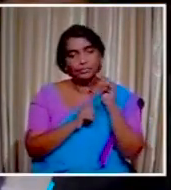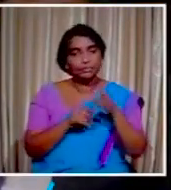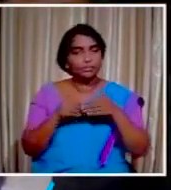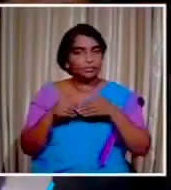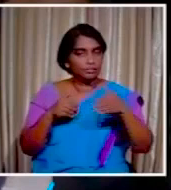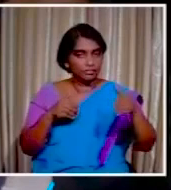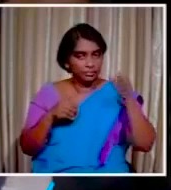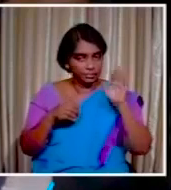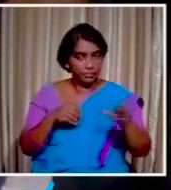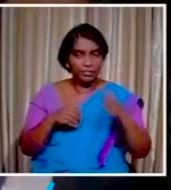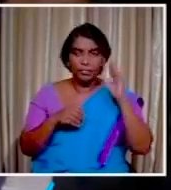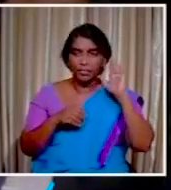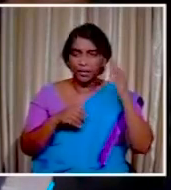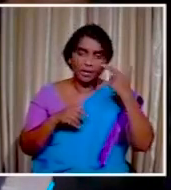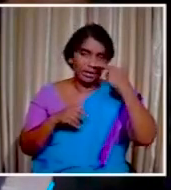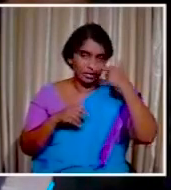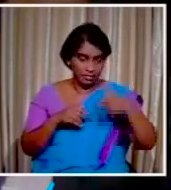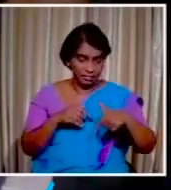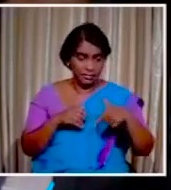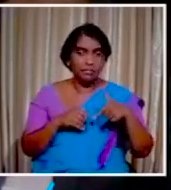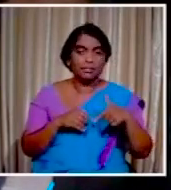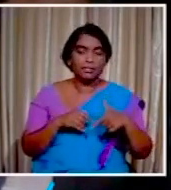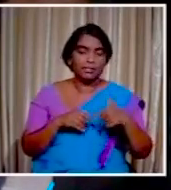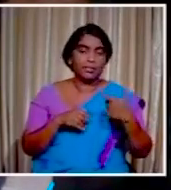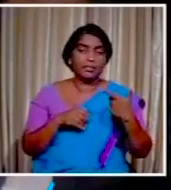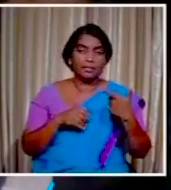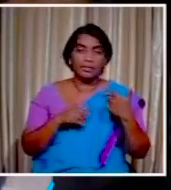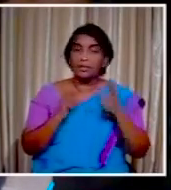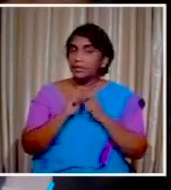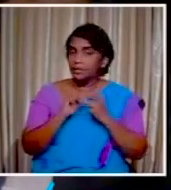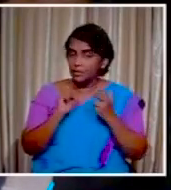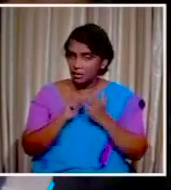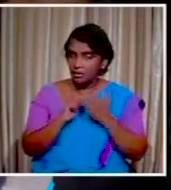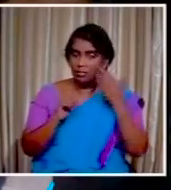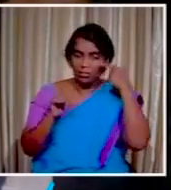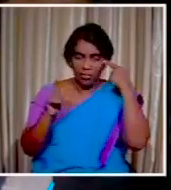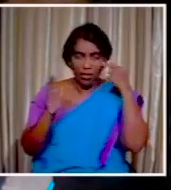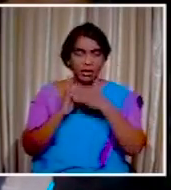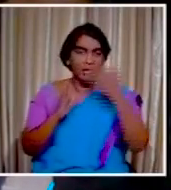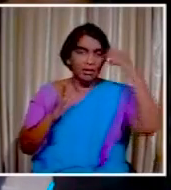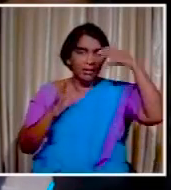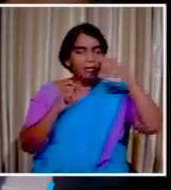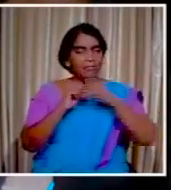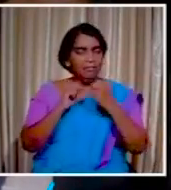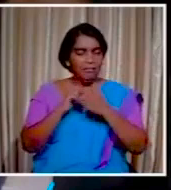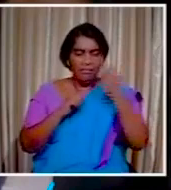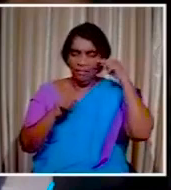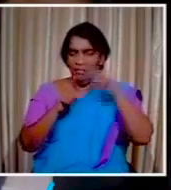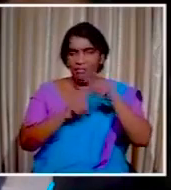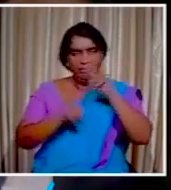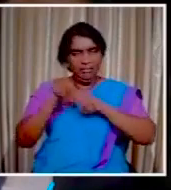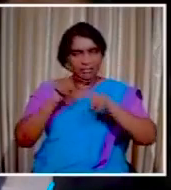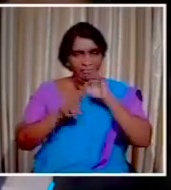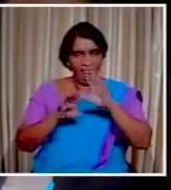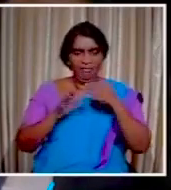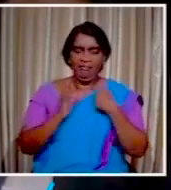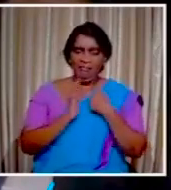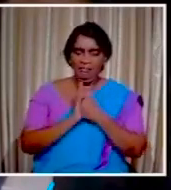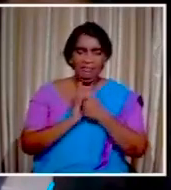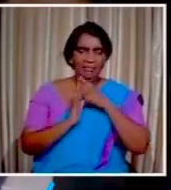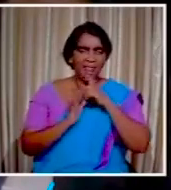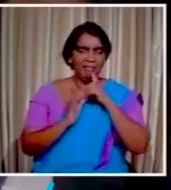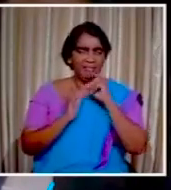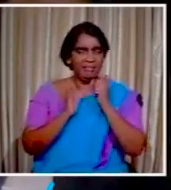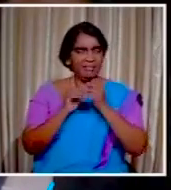Pavatina Visheshamma Khanija Tel, Indana Arbudaya Saha Viduli Arbudaya Pilimandava Sakatcha Kara. Garu